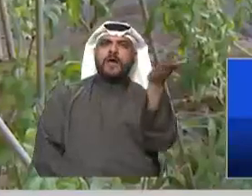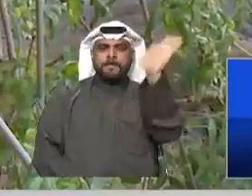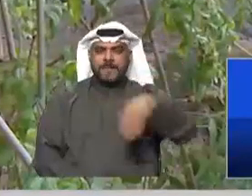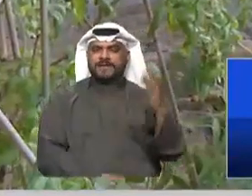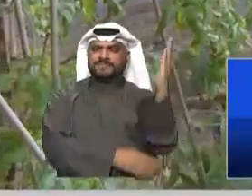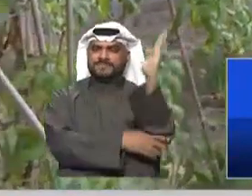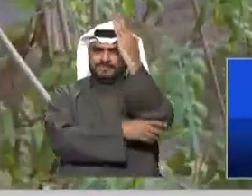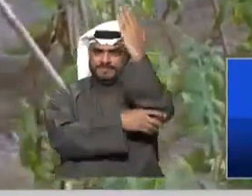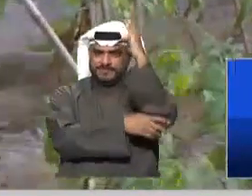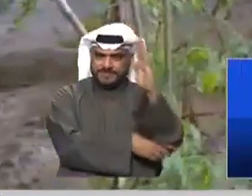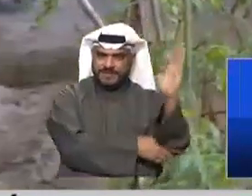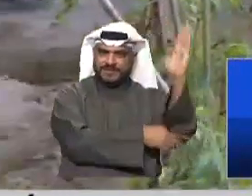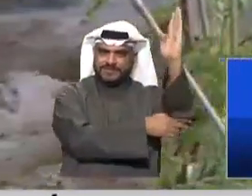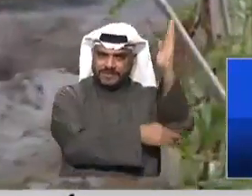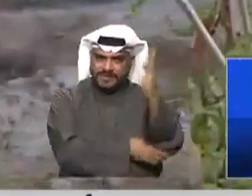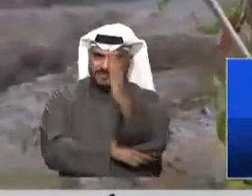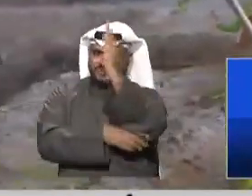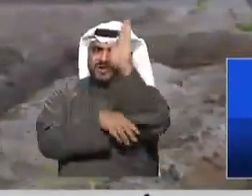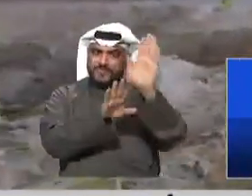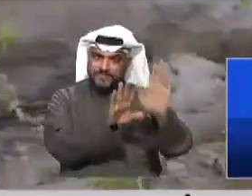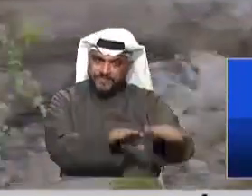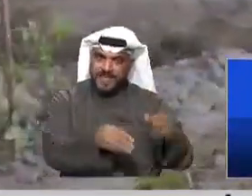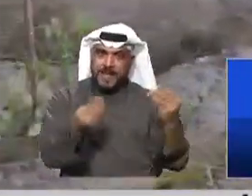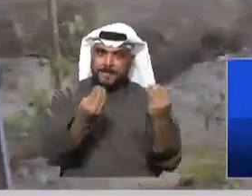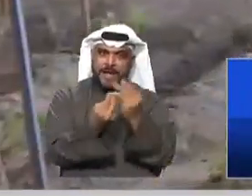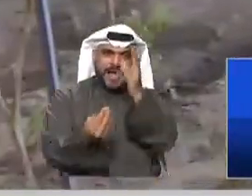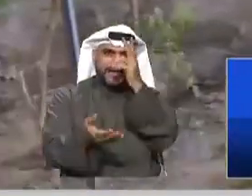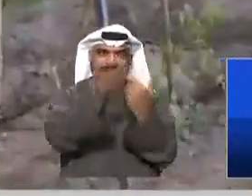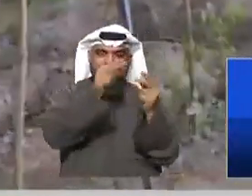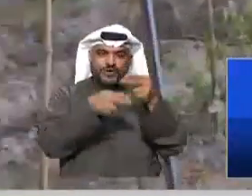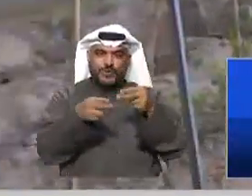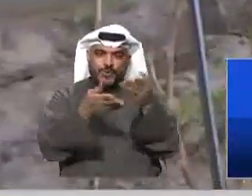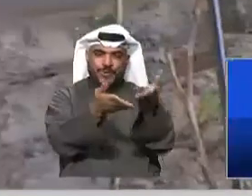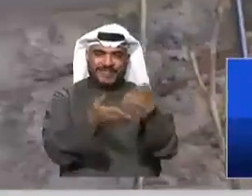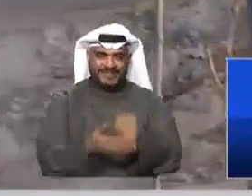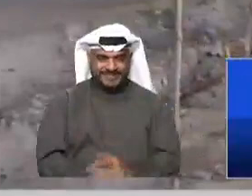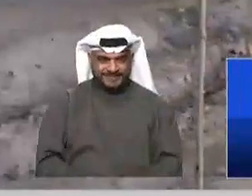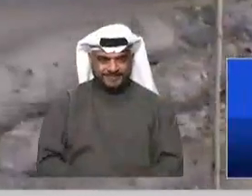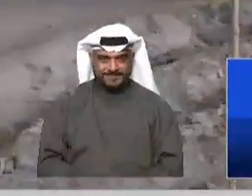وبعض الانشطه التي يقوم بها فريق الموروث الكويتي